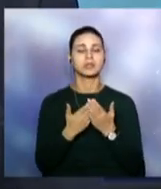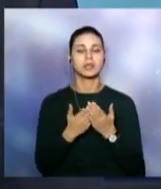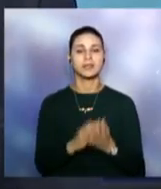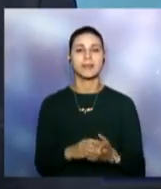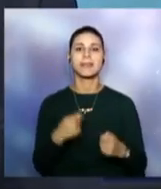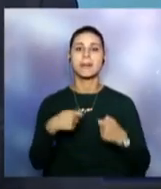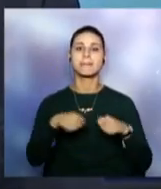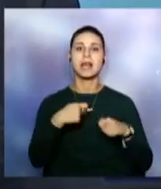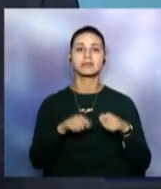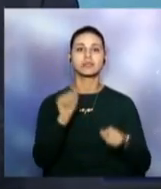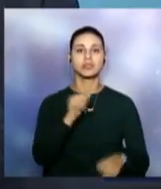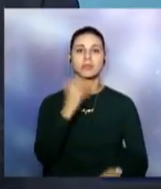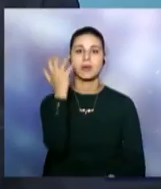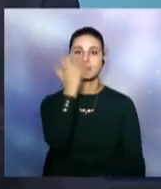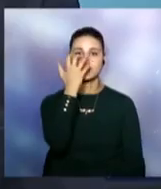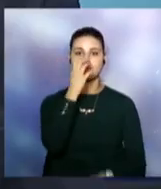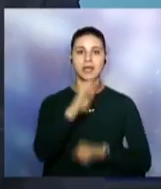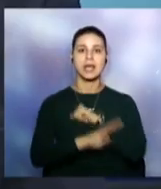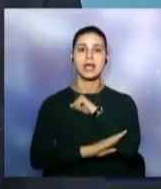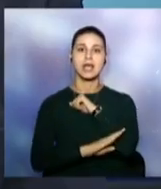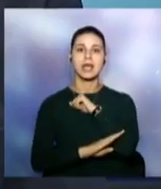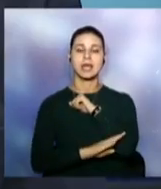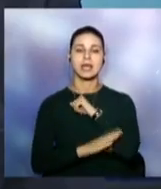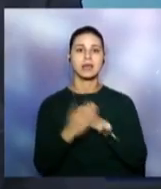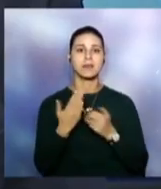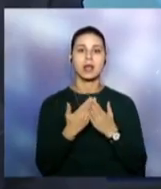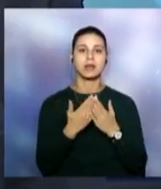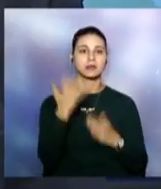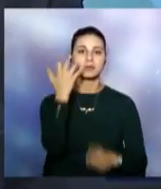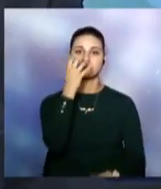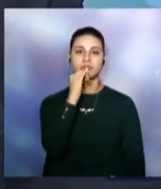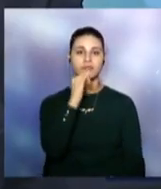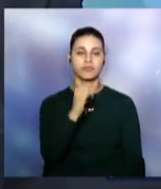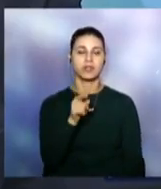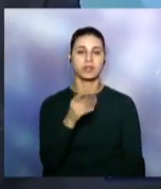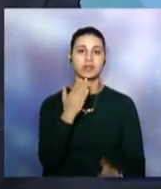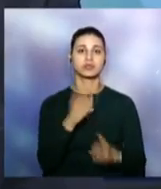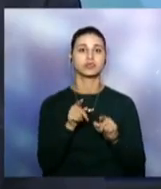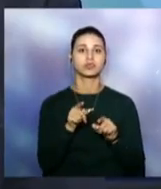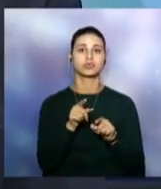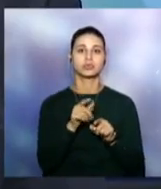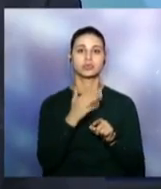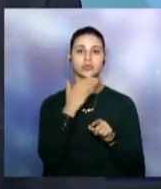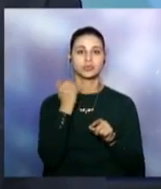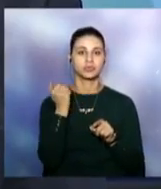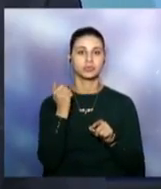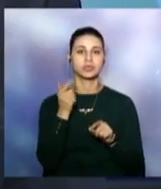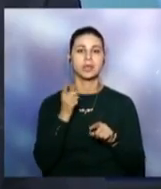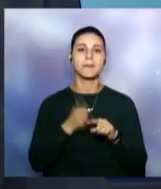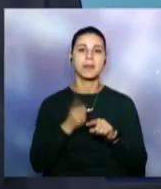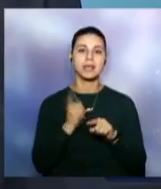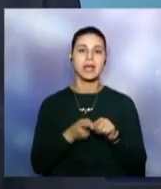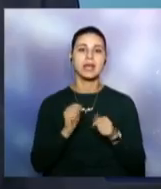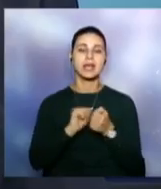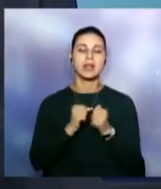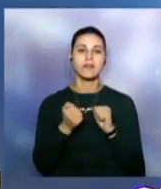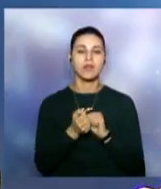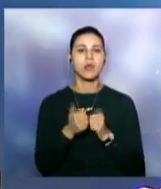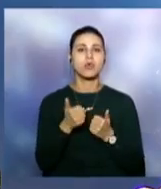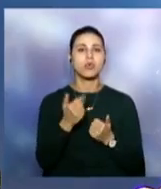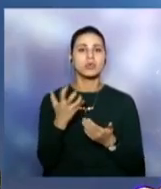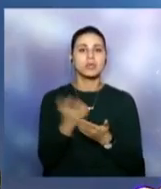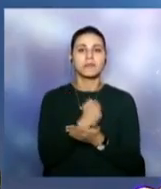მაგალითად პლასმასის ხე, აი ხე. ეს არ ჩანს რენტგენოლოგიურად, თუ კი ის არ შეიცავს მეტალს, ქვას, ანუ აბა